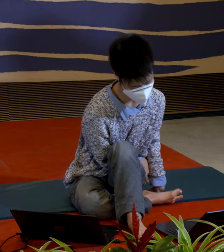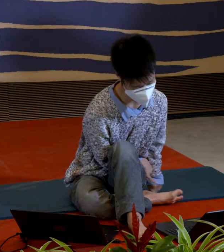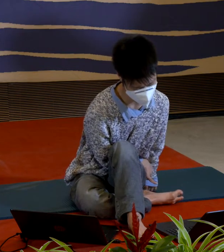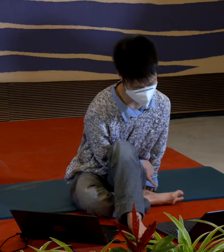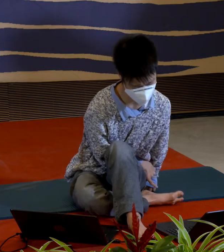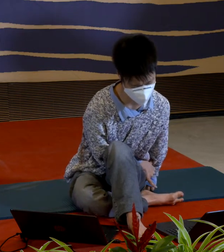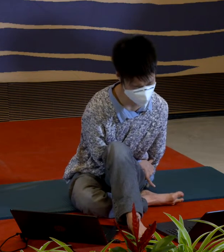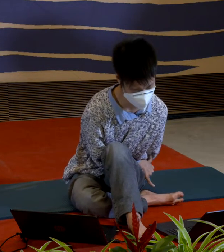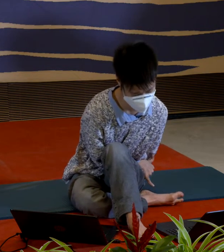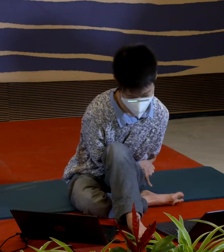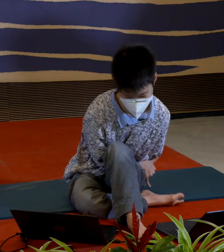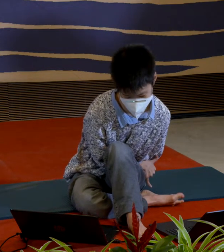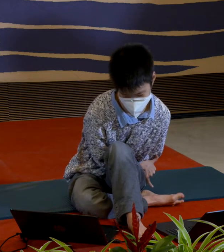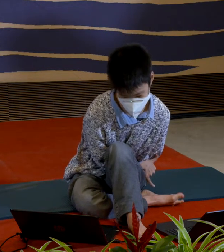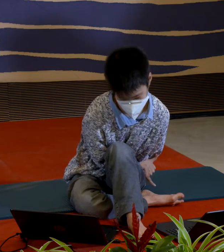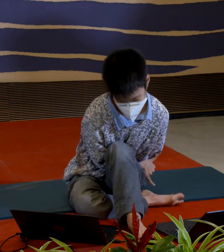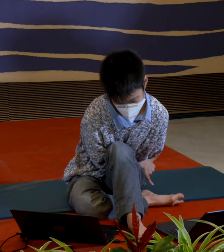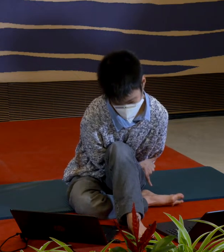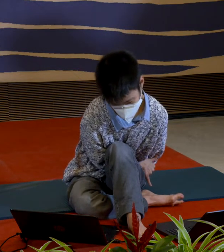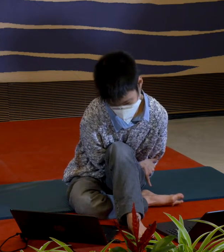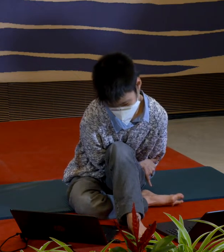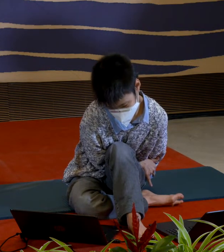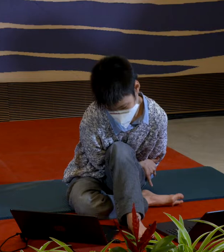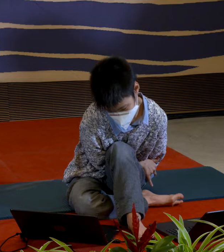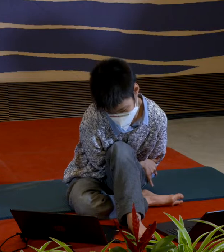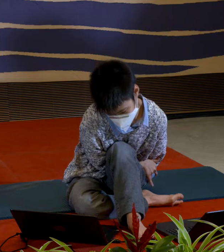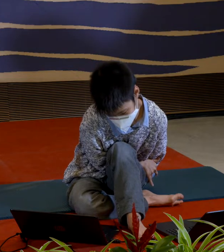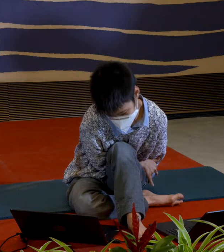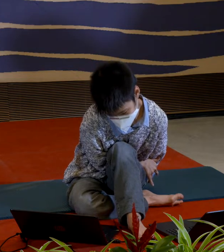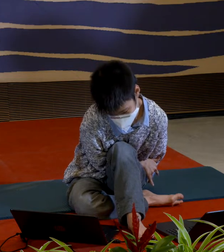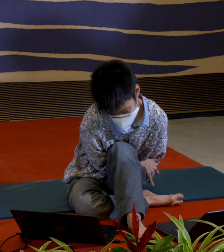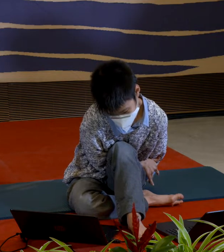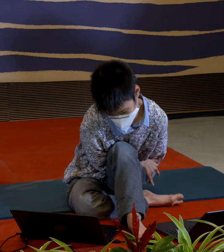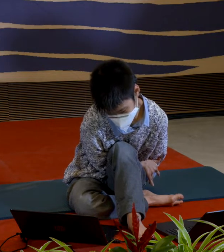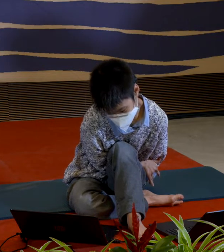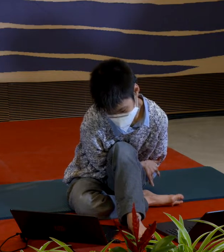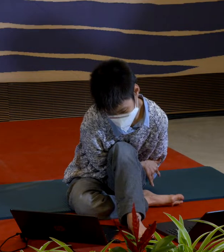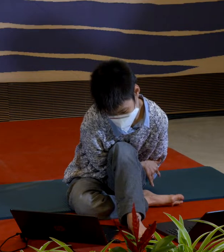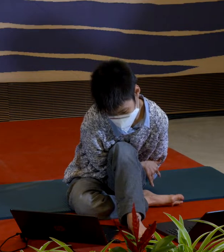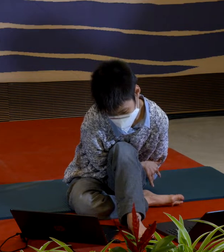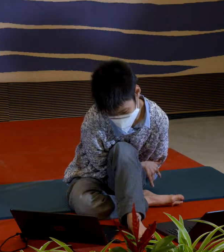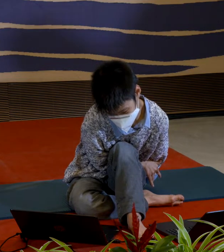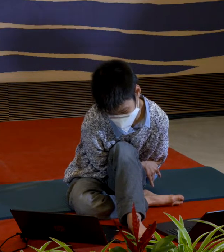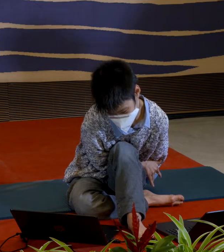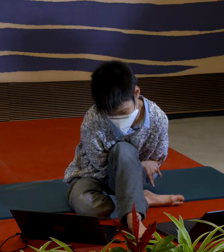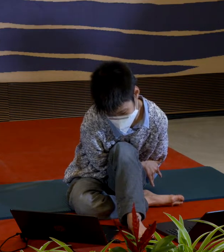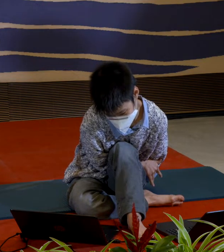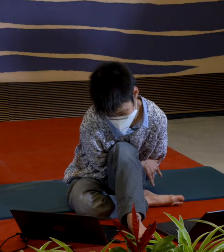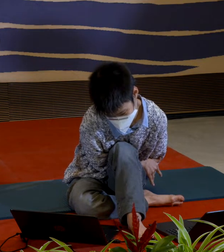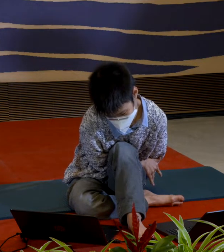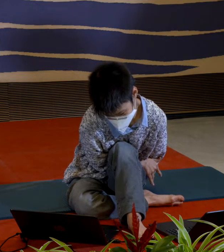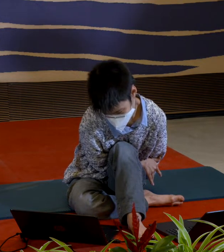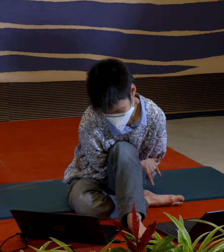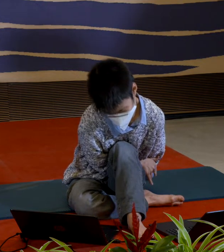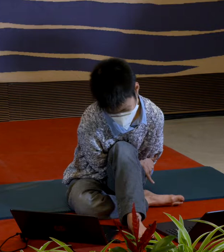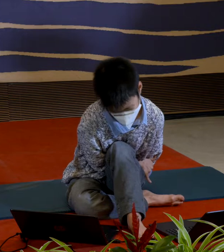à écrire ou à danser, à créer des images qui siéront mieux à leur corps. Je souhaite que d'autres se sentent moins esseulés